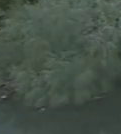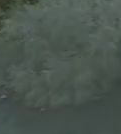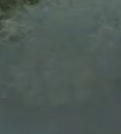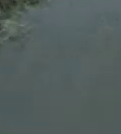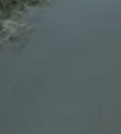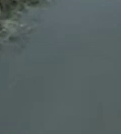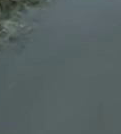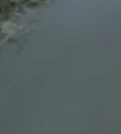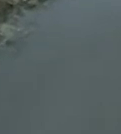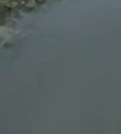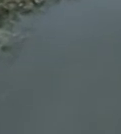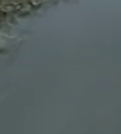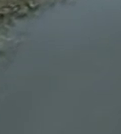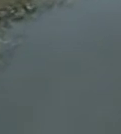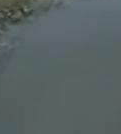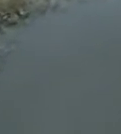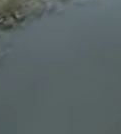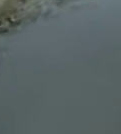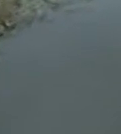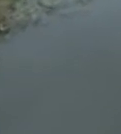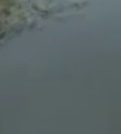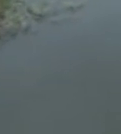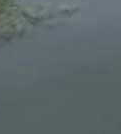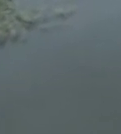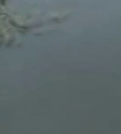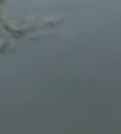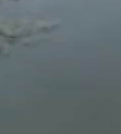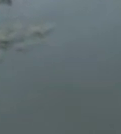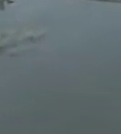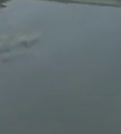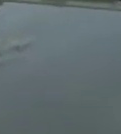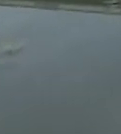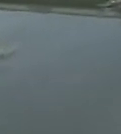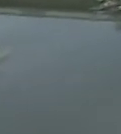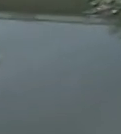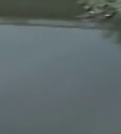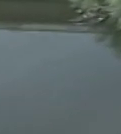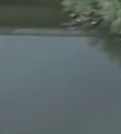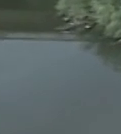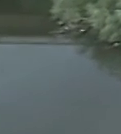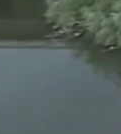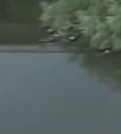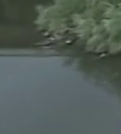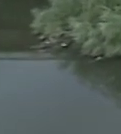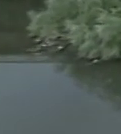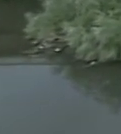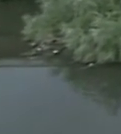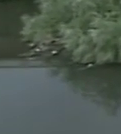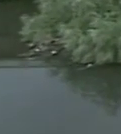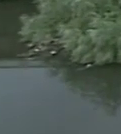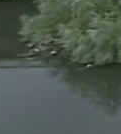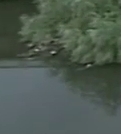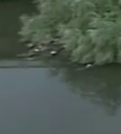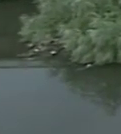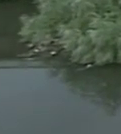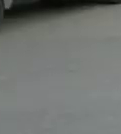مازافران، وسمي كذلك لتشابه إصفرار مياهه بلون ماء الزعفران. فسحر